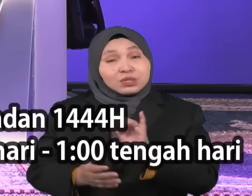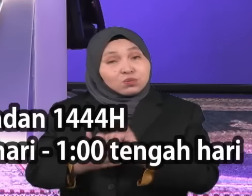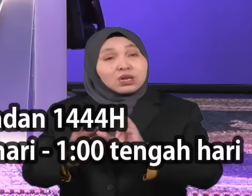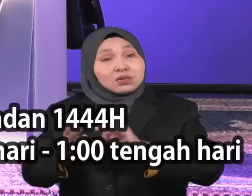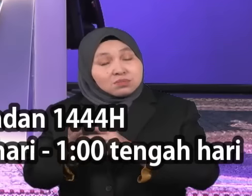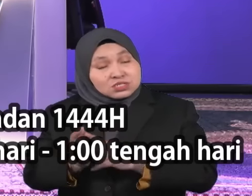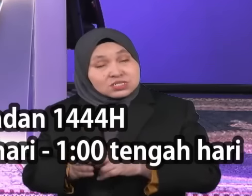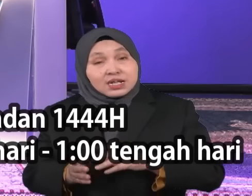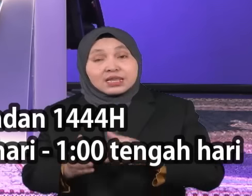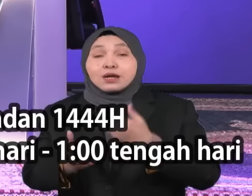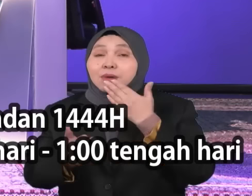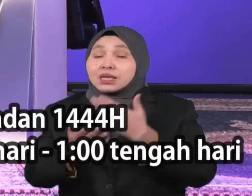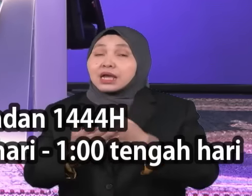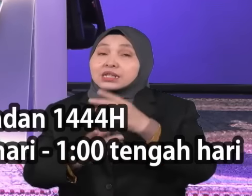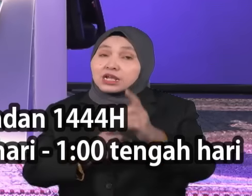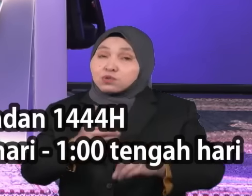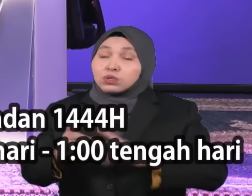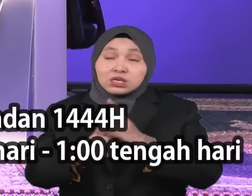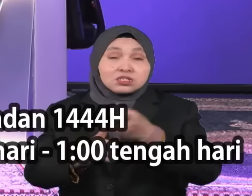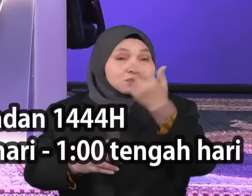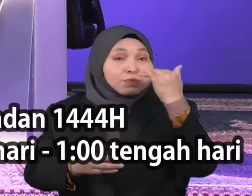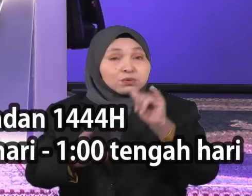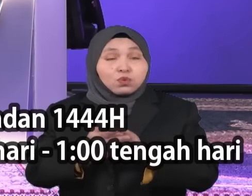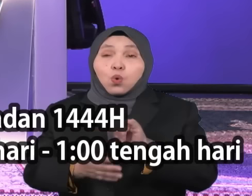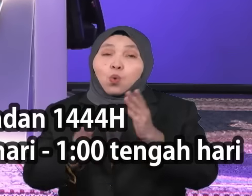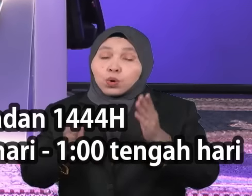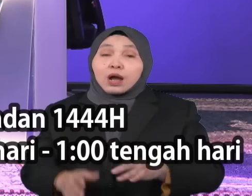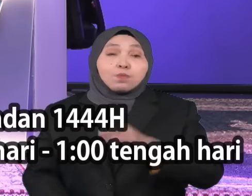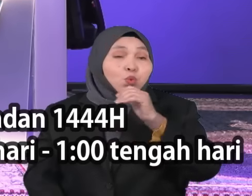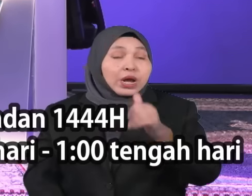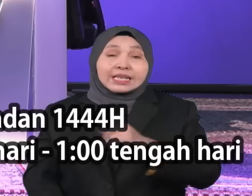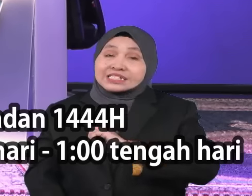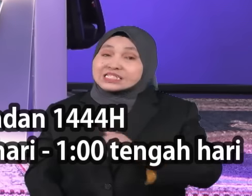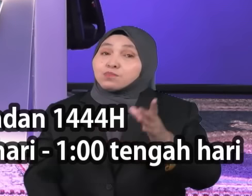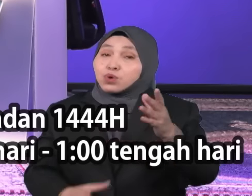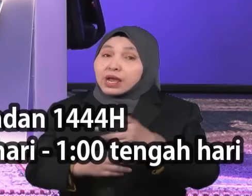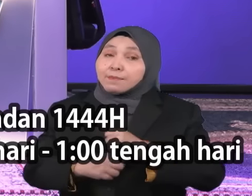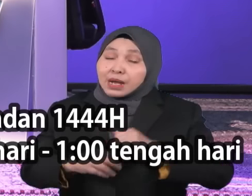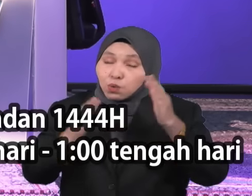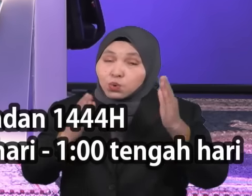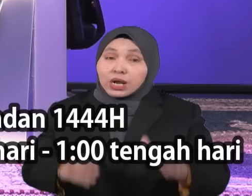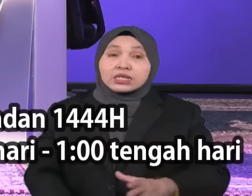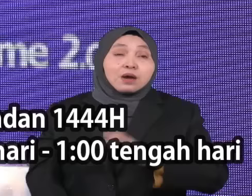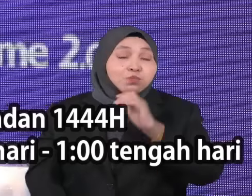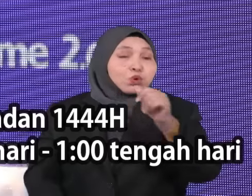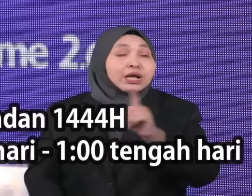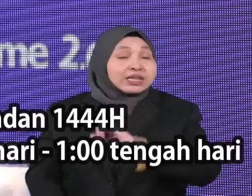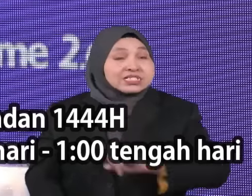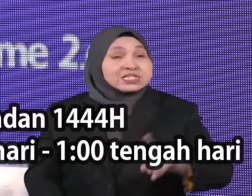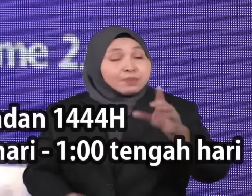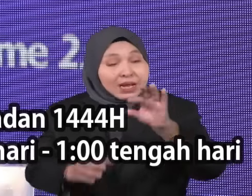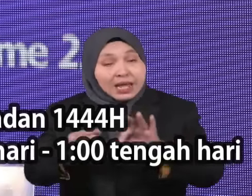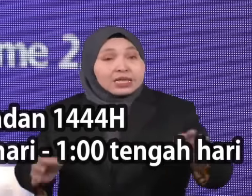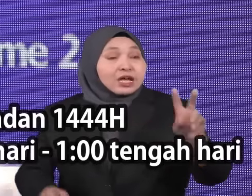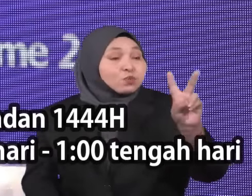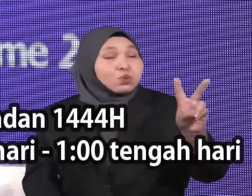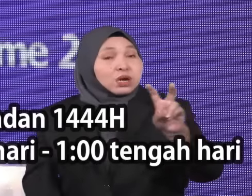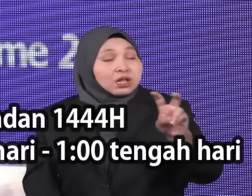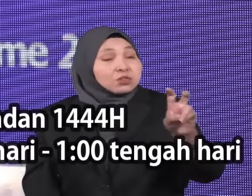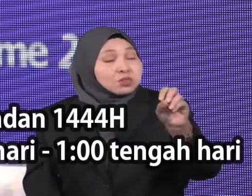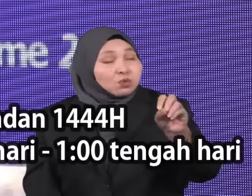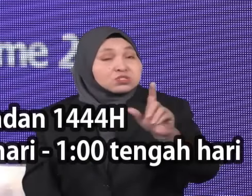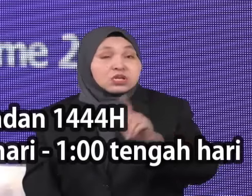di dunia. Kerana yang itu orang bukan Islam pun dapat, Ustaz. Betul. Padahal orang yang bukan Islam, dalam ayat 200 itu, dia tak